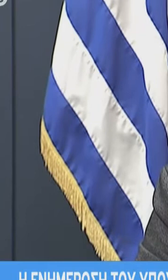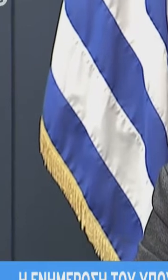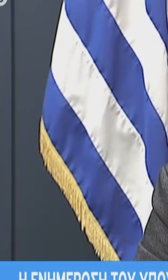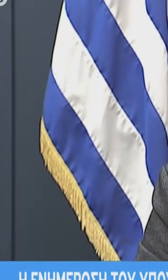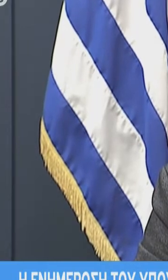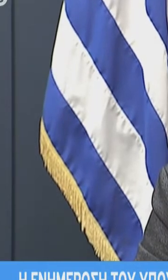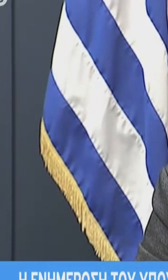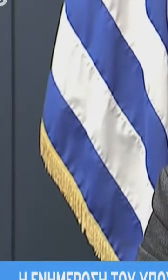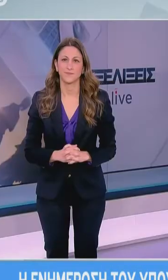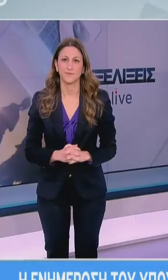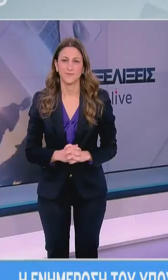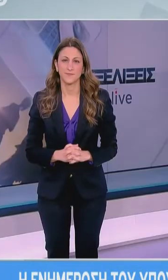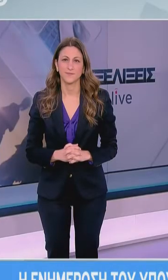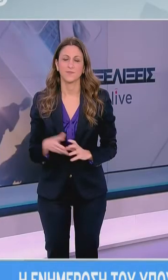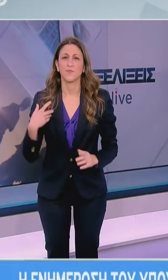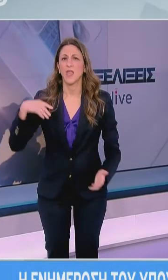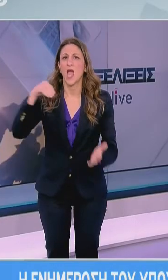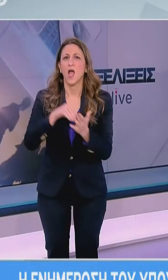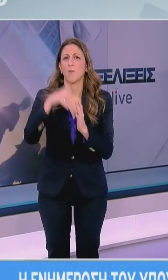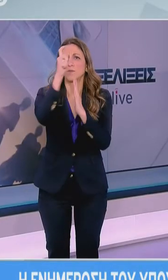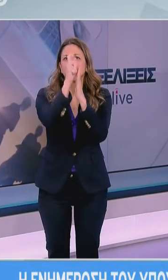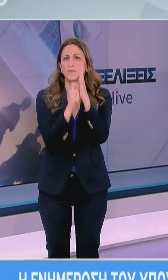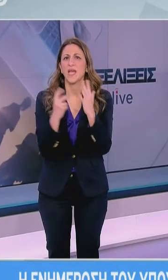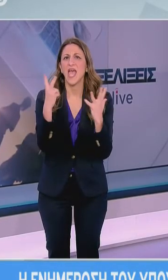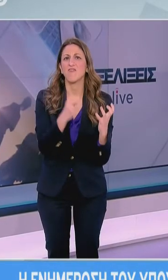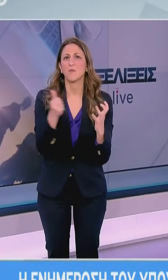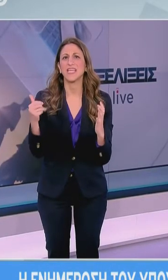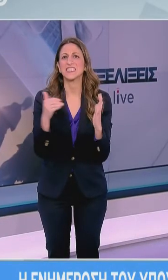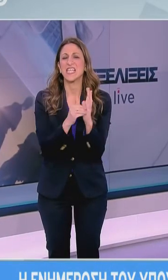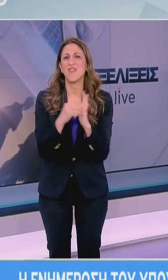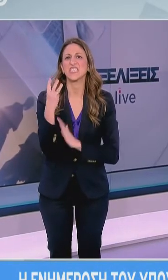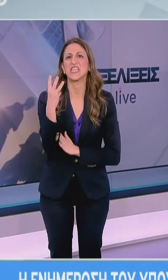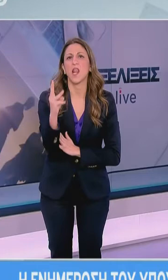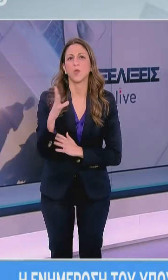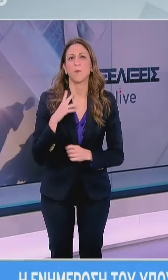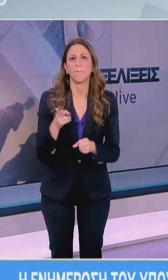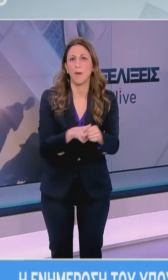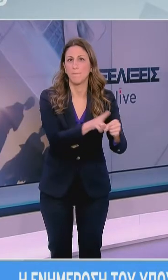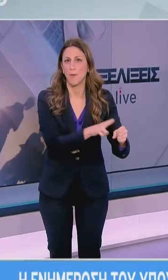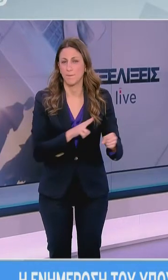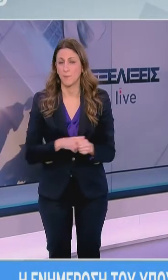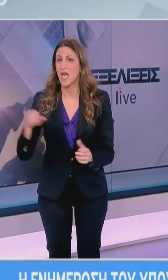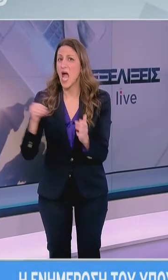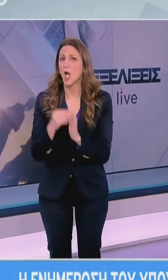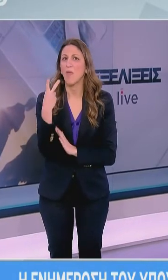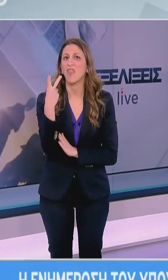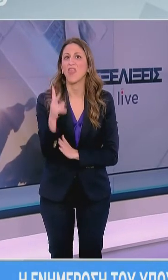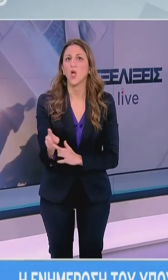επίπεδο. Επίσης, έχουν καταγραφεί 76.370 θάνατοι, αλλά και περισσότεροι